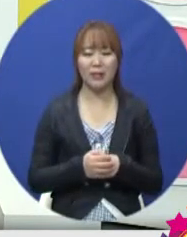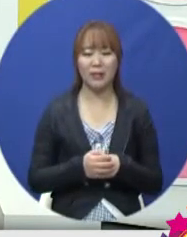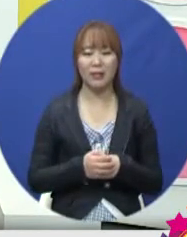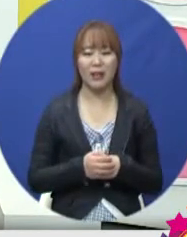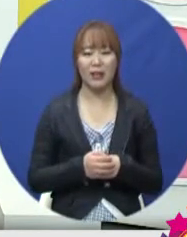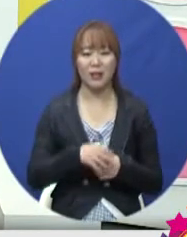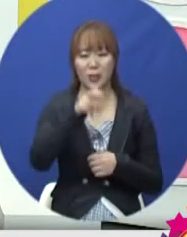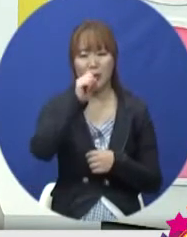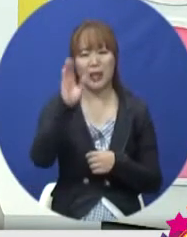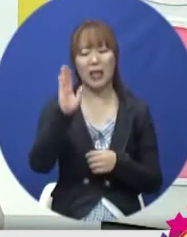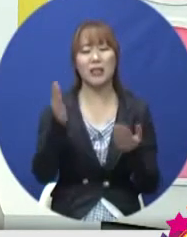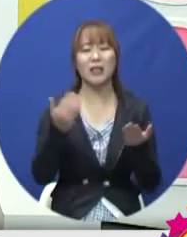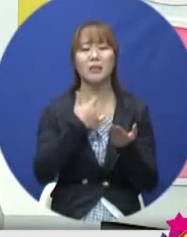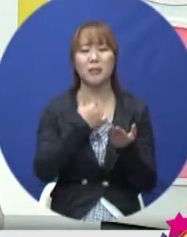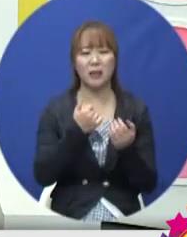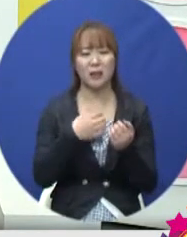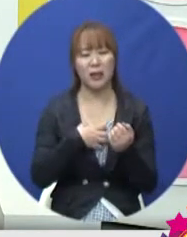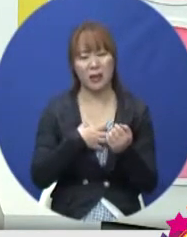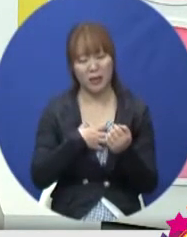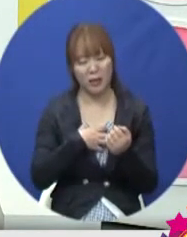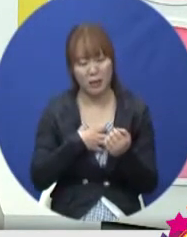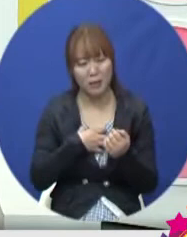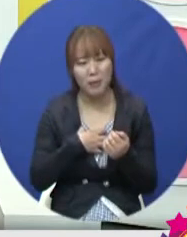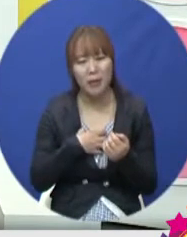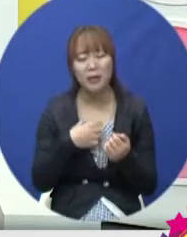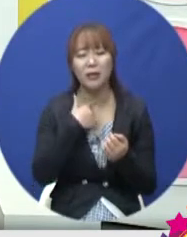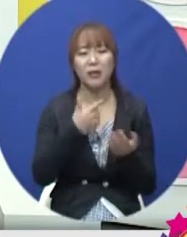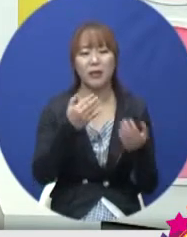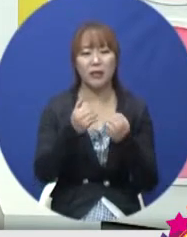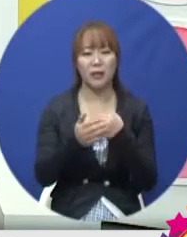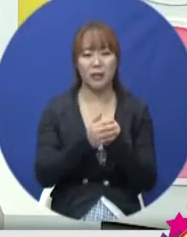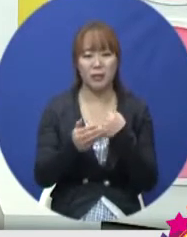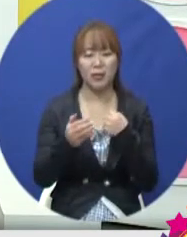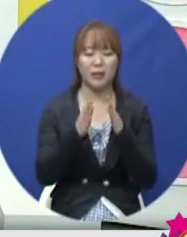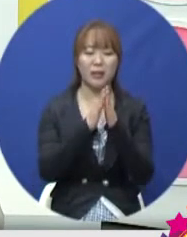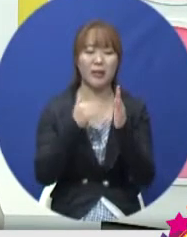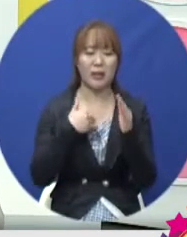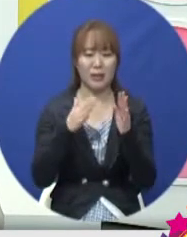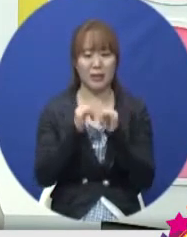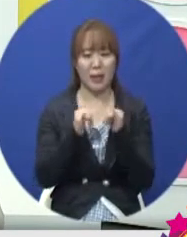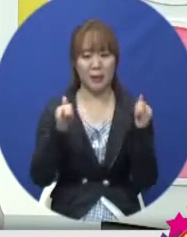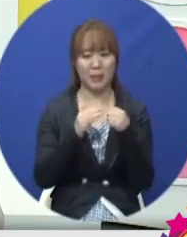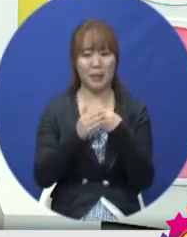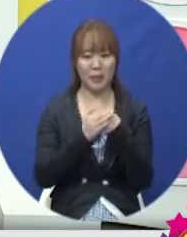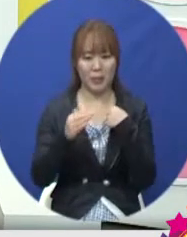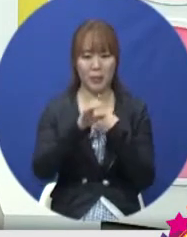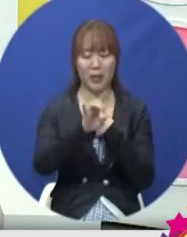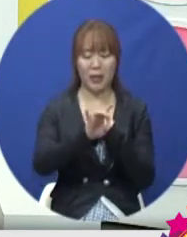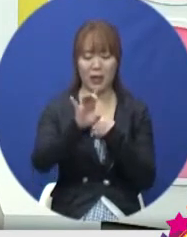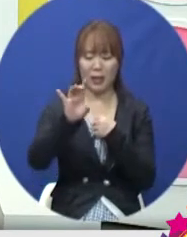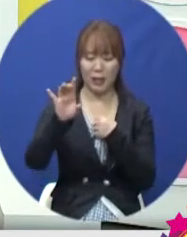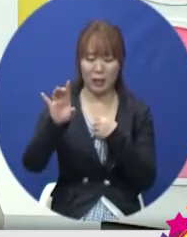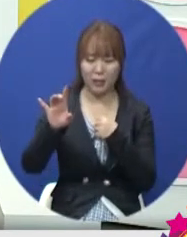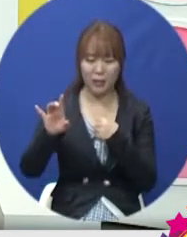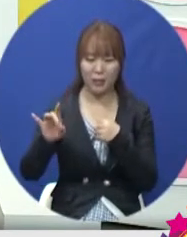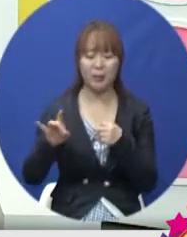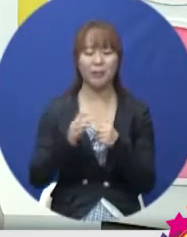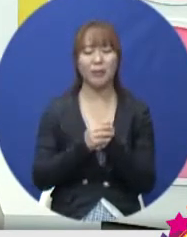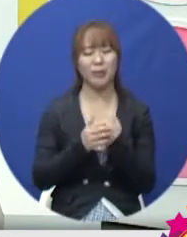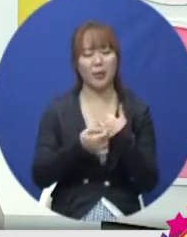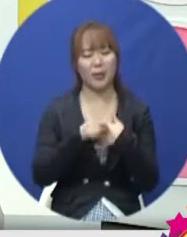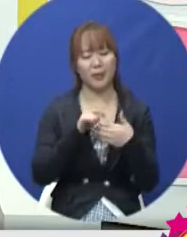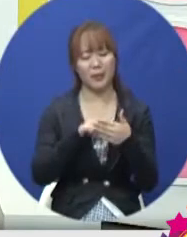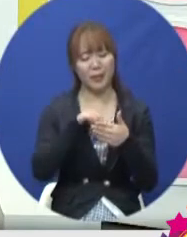좀 안 좋은 일이 있었잖아요. 가슴 아픈 일이. 네. 그러면 사람인지라 네네. 때로는 이렇게